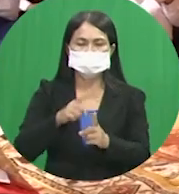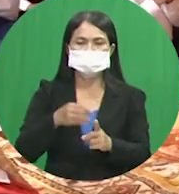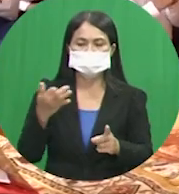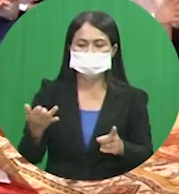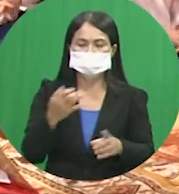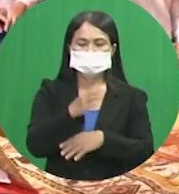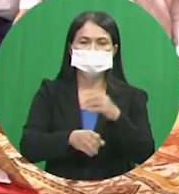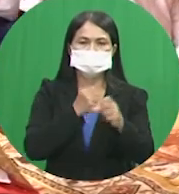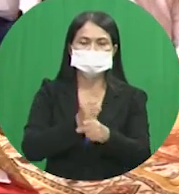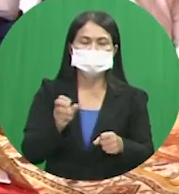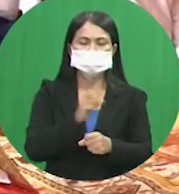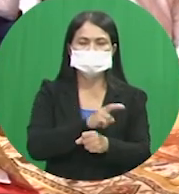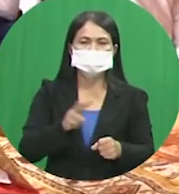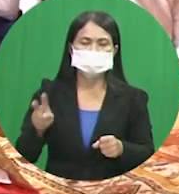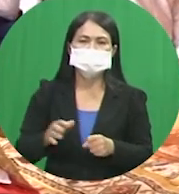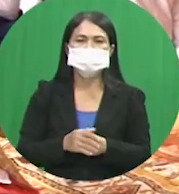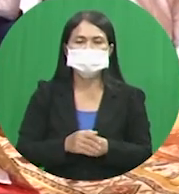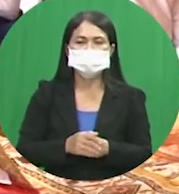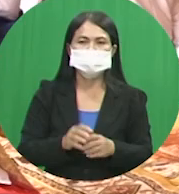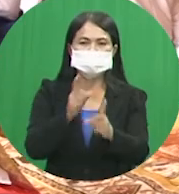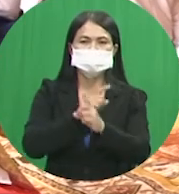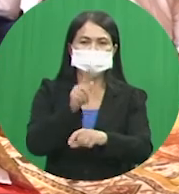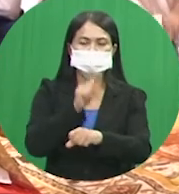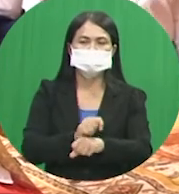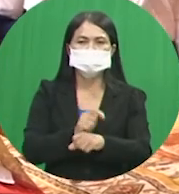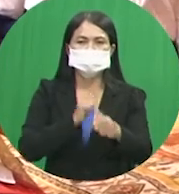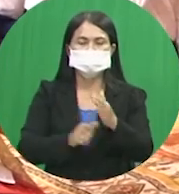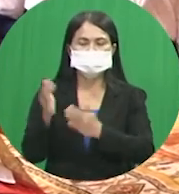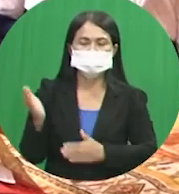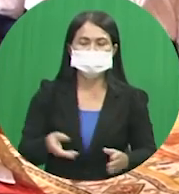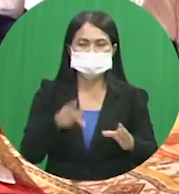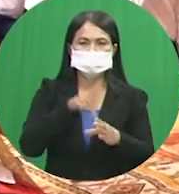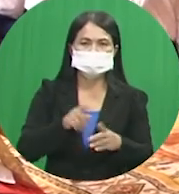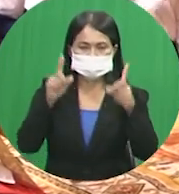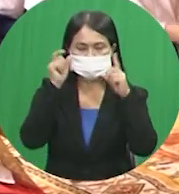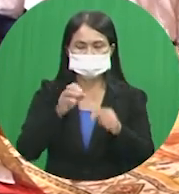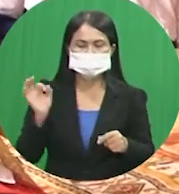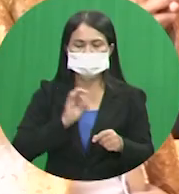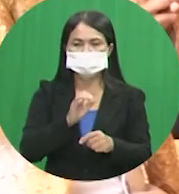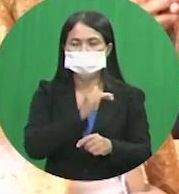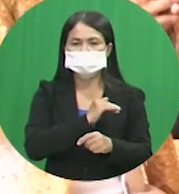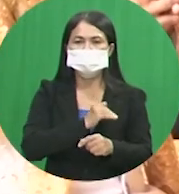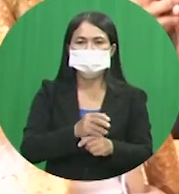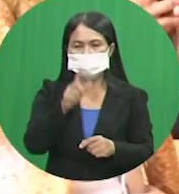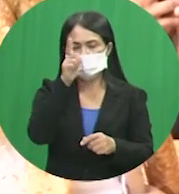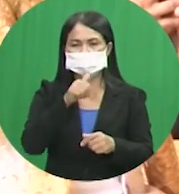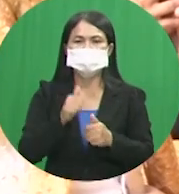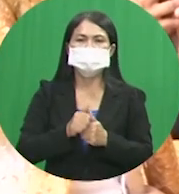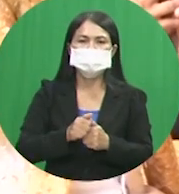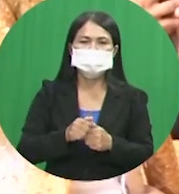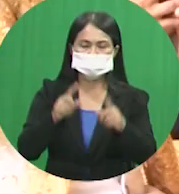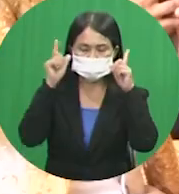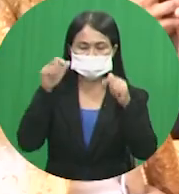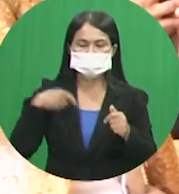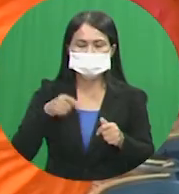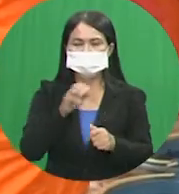ายกะกระดาษชั้นนำปีปอนมาภัยปีในตามตำเนียนตำหลบครามการเชิญจรวมปีอาดัมวงโสดนังโลกจำเตียวนังอาดัมแก้